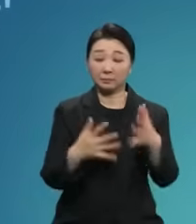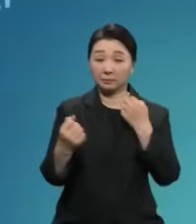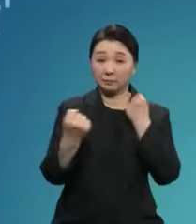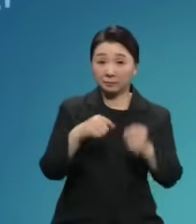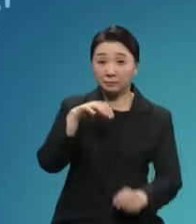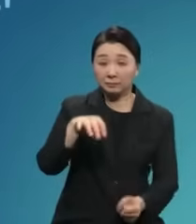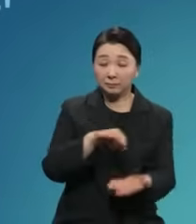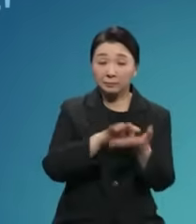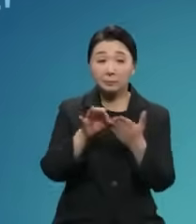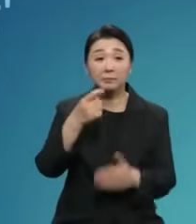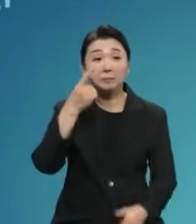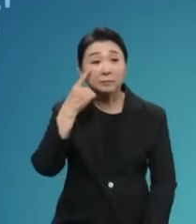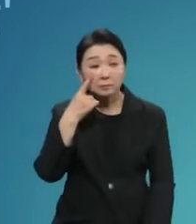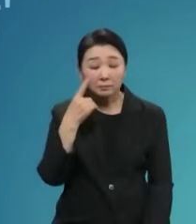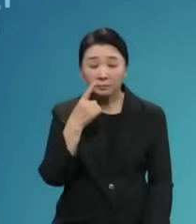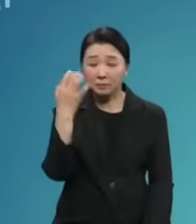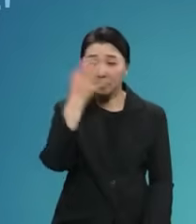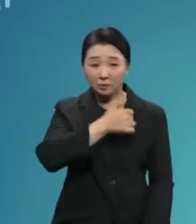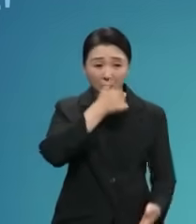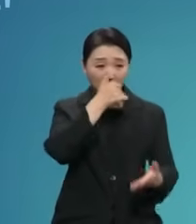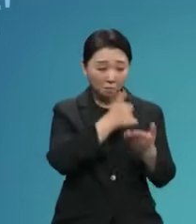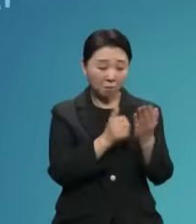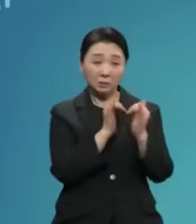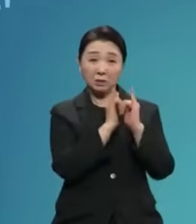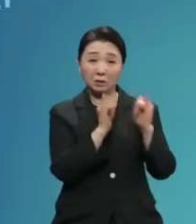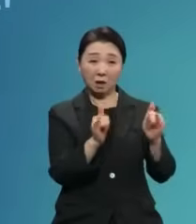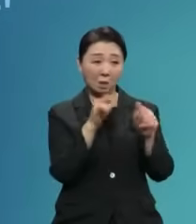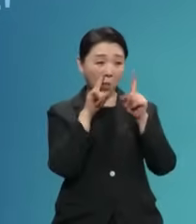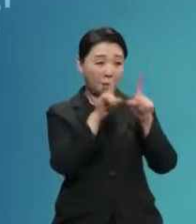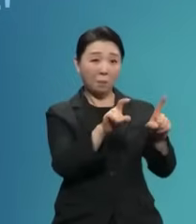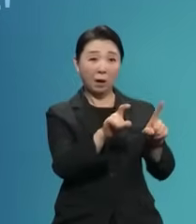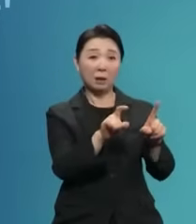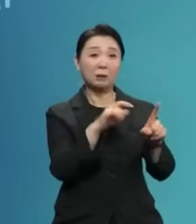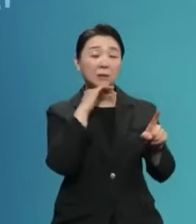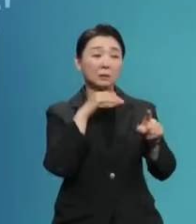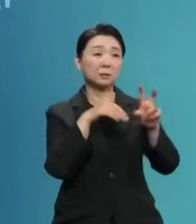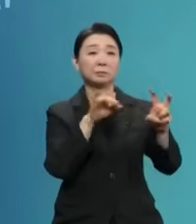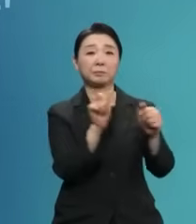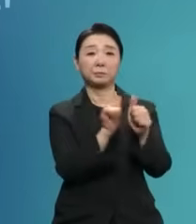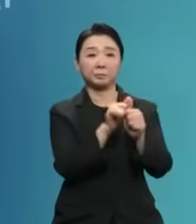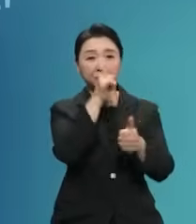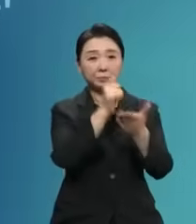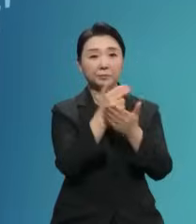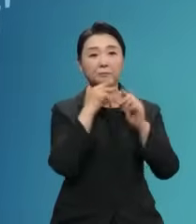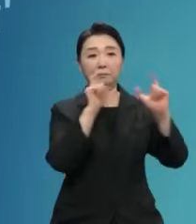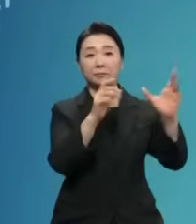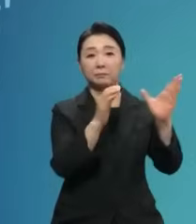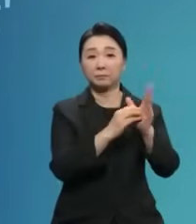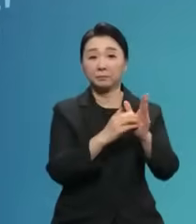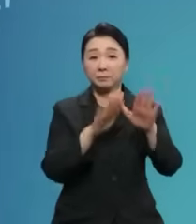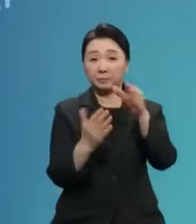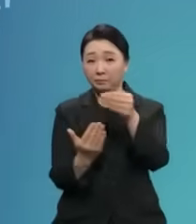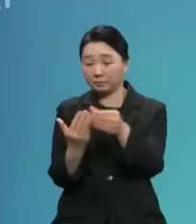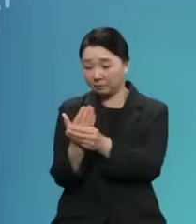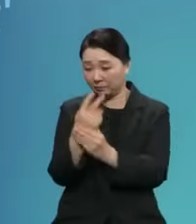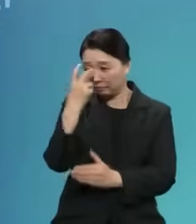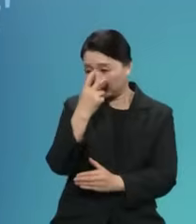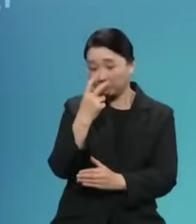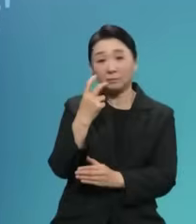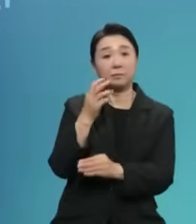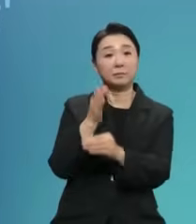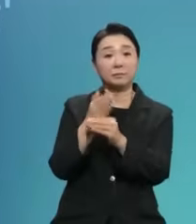아파트 헬스장을 이용하려다 성범죄자로 몰린 20대 남성 무혐의 처분을 받았죠. 그런데 이번엔 사건을